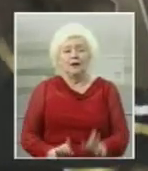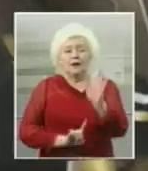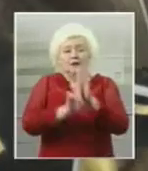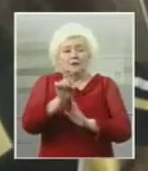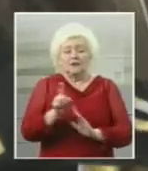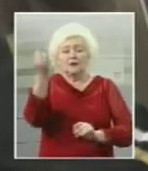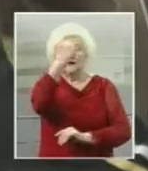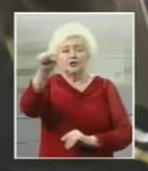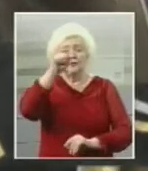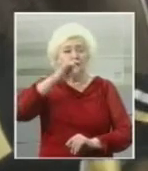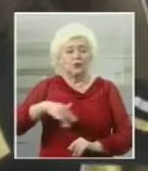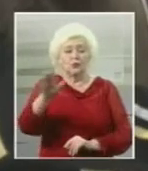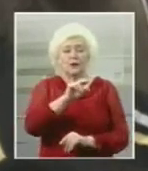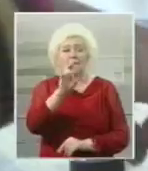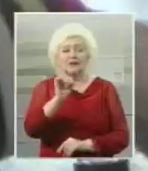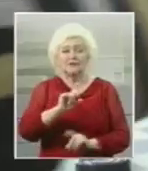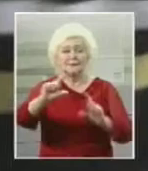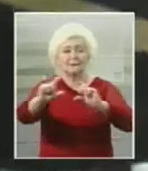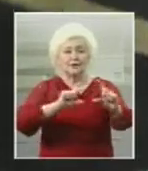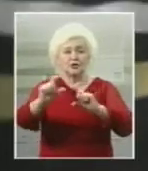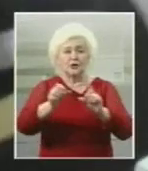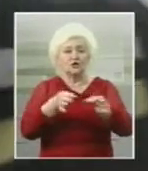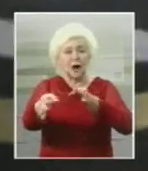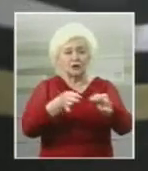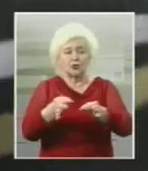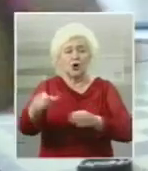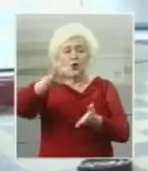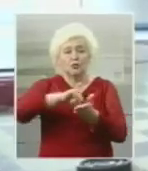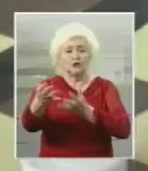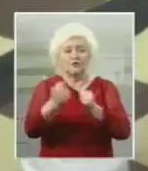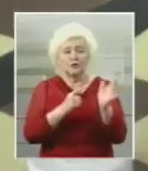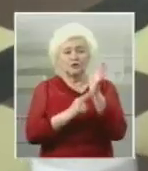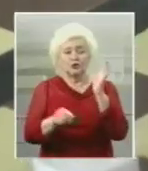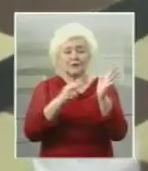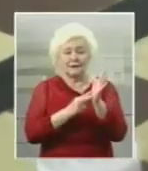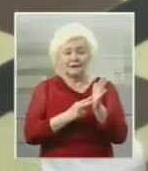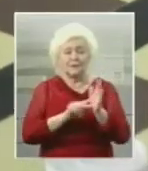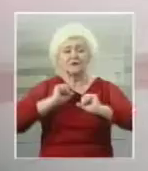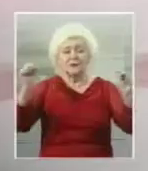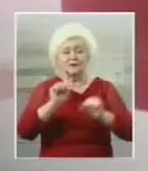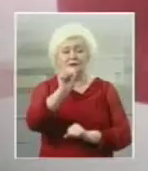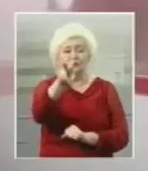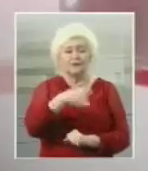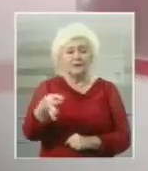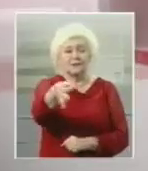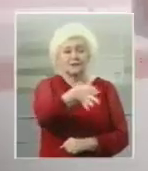Стартував чемпіонат України з бразильських шашок. Участь у ньому беруть 66 спортсменів з 12 областей.